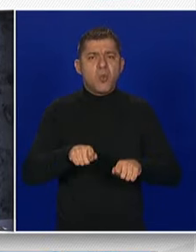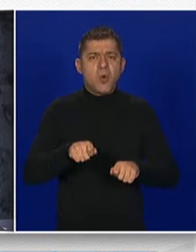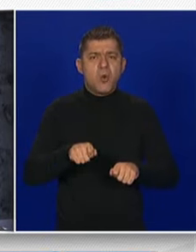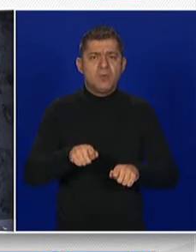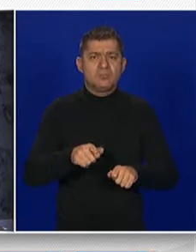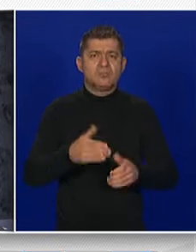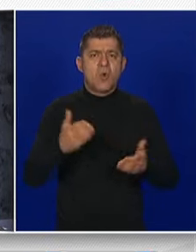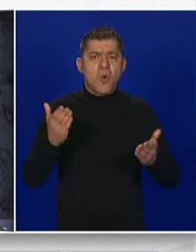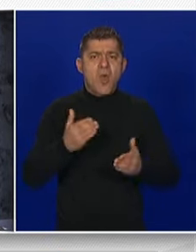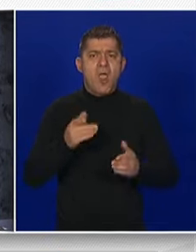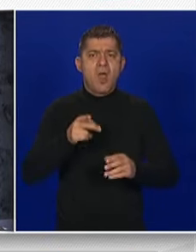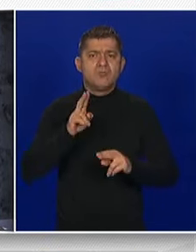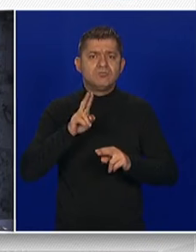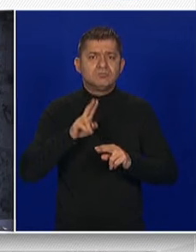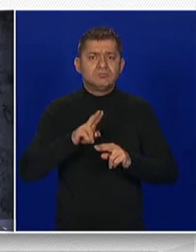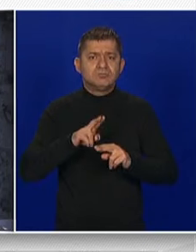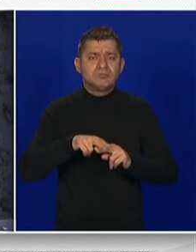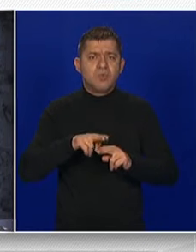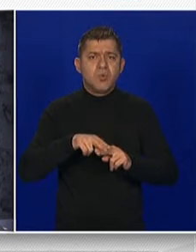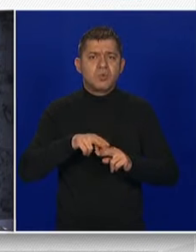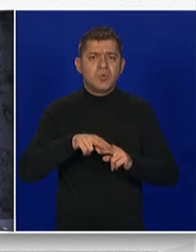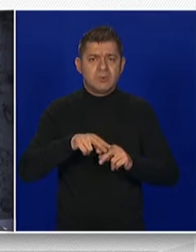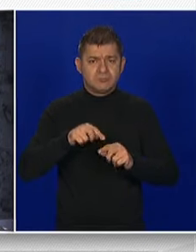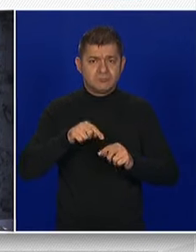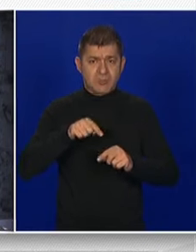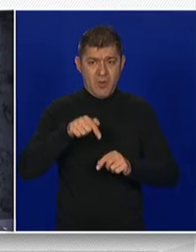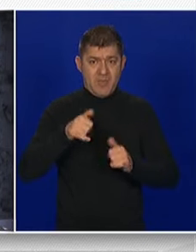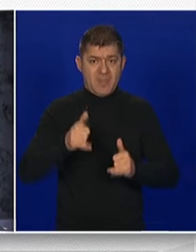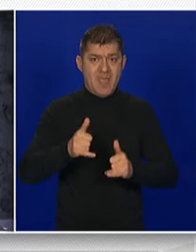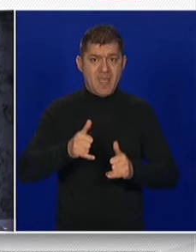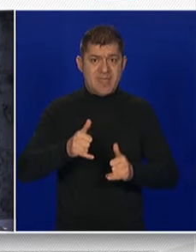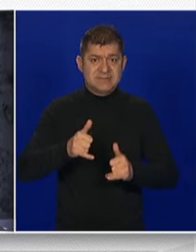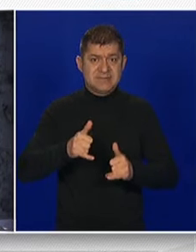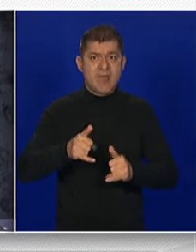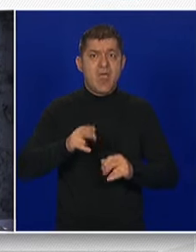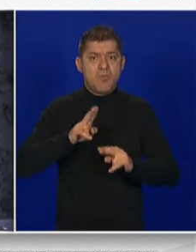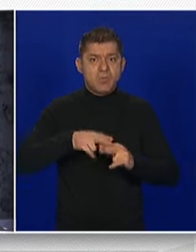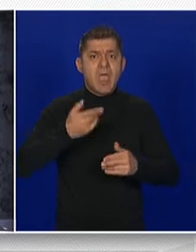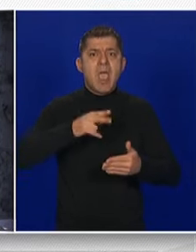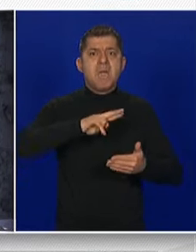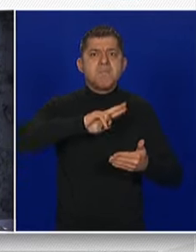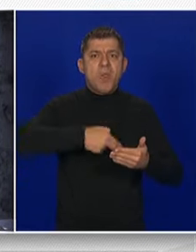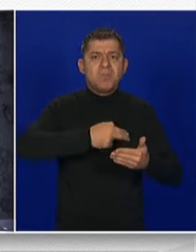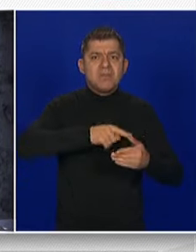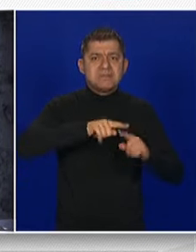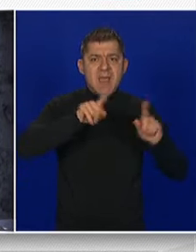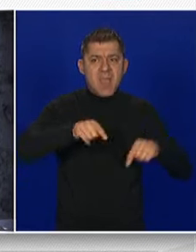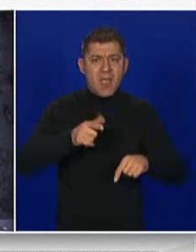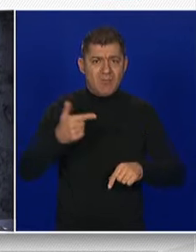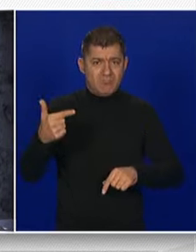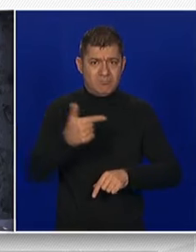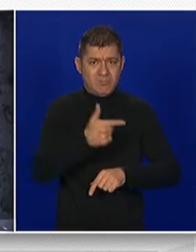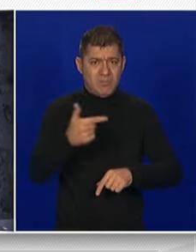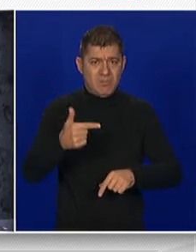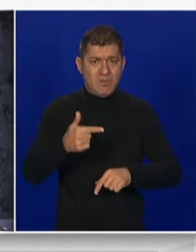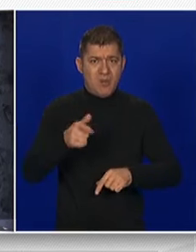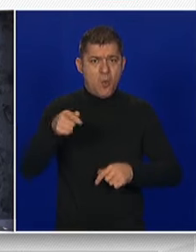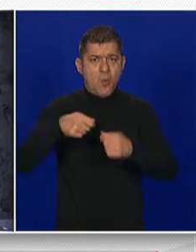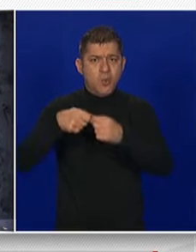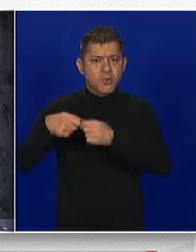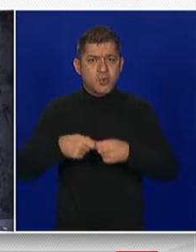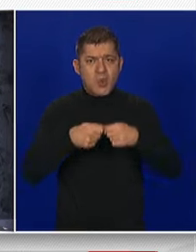će vjerojatno tijekom dana biti potpisana, a odnosi se